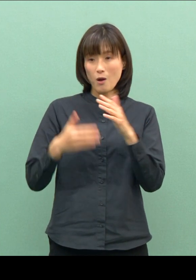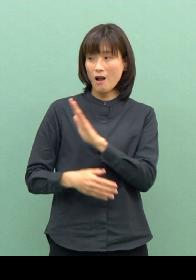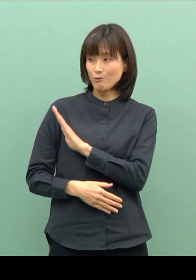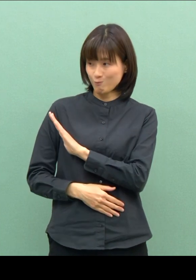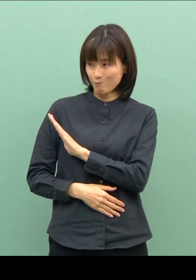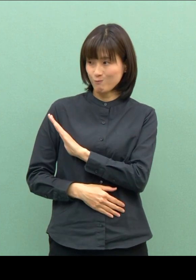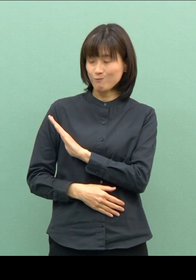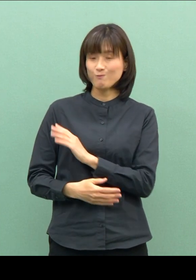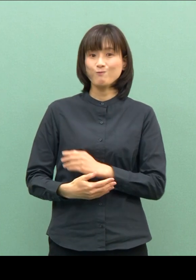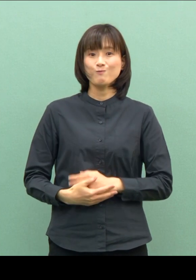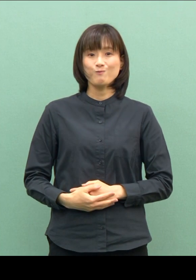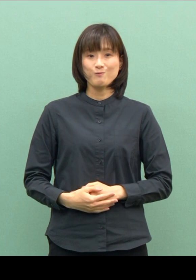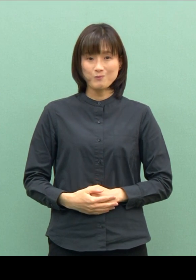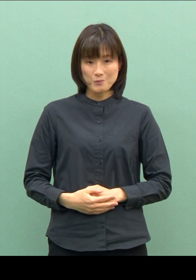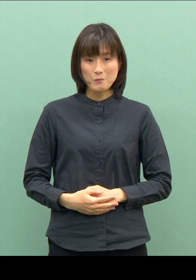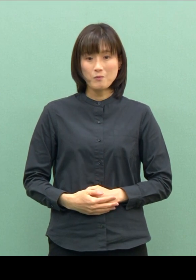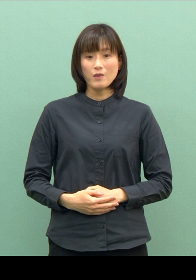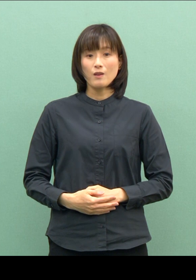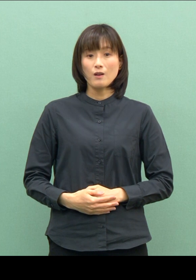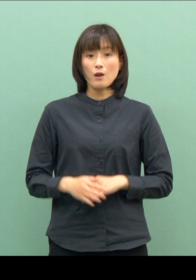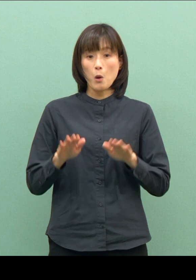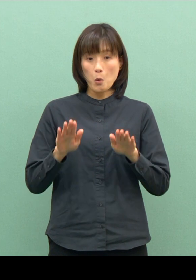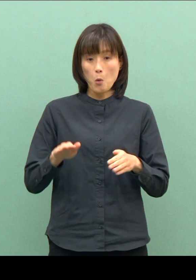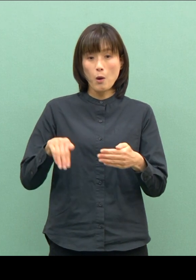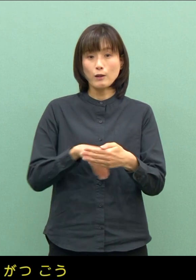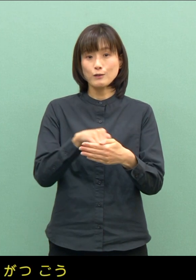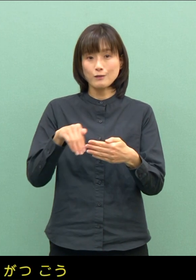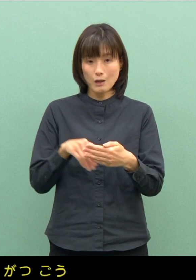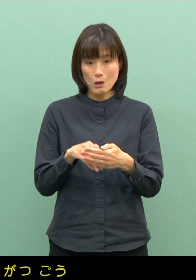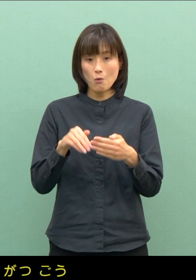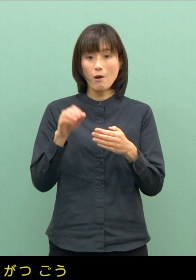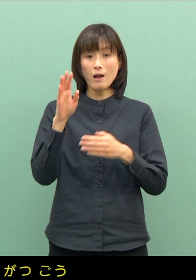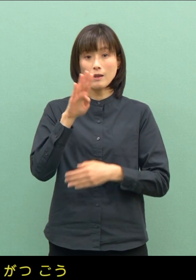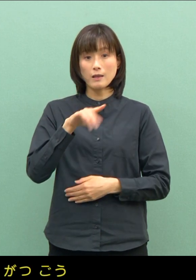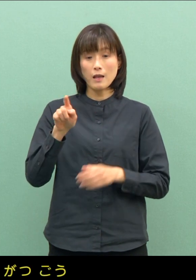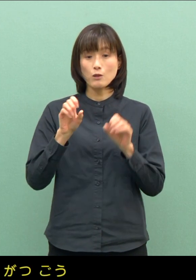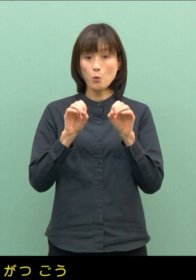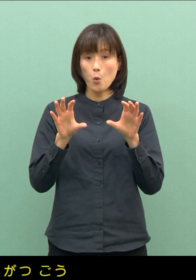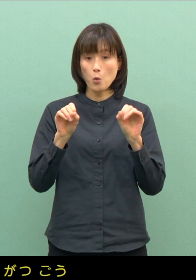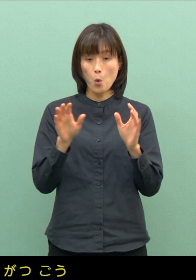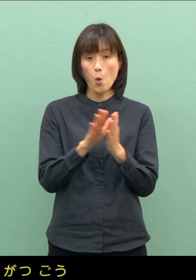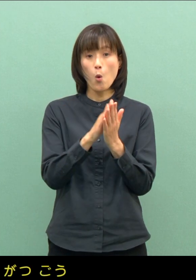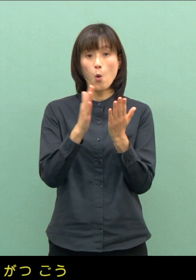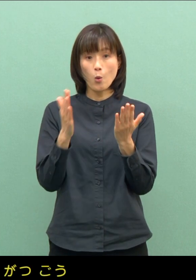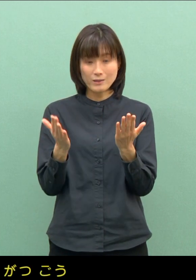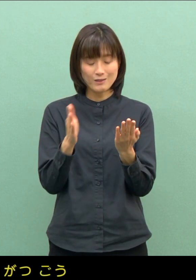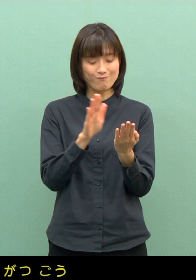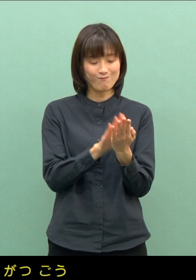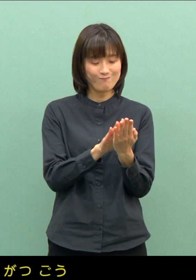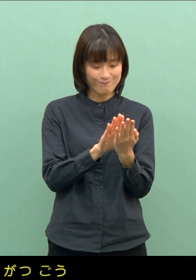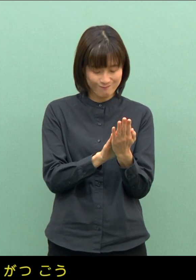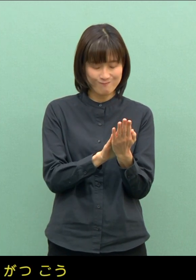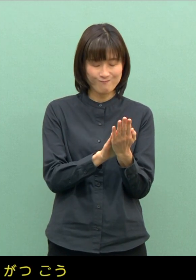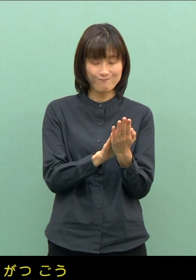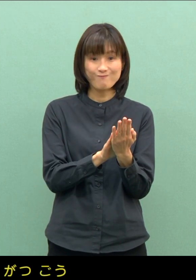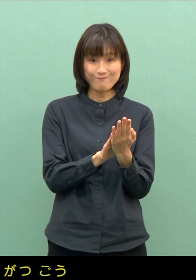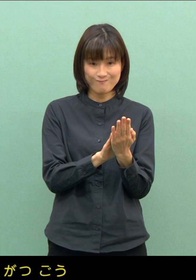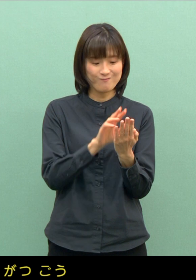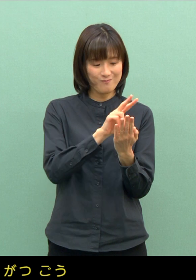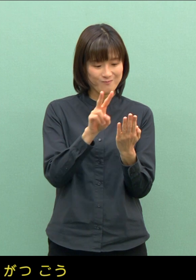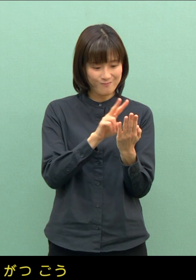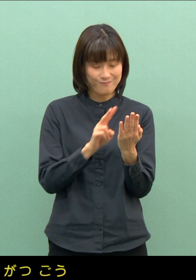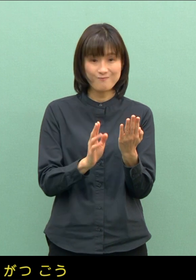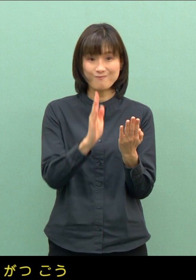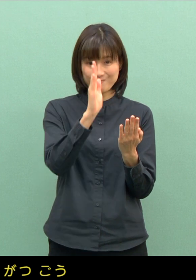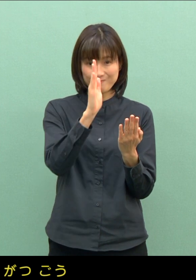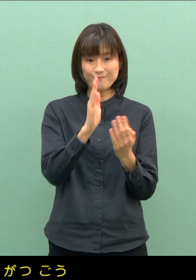動画を公開しています。また今回の内容は全世帯広報誌伝える県長崎1月号にも掲載しています。ぜ